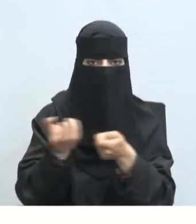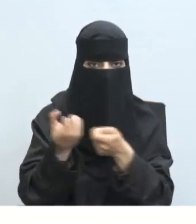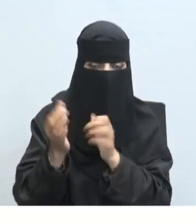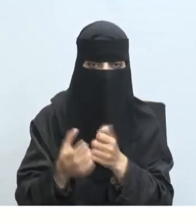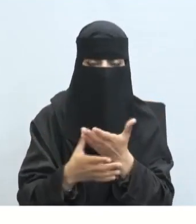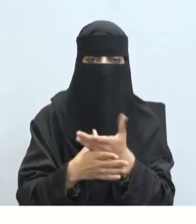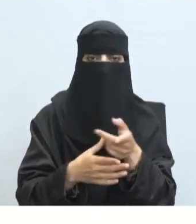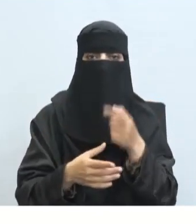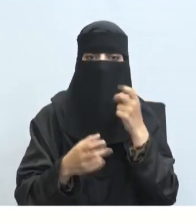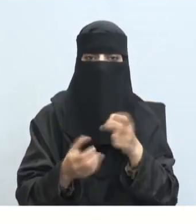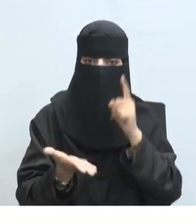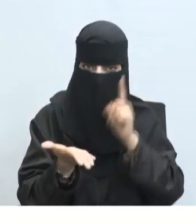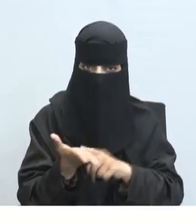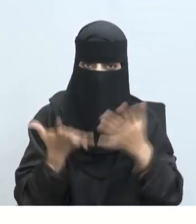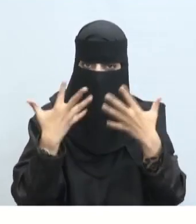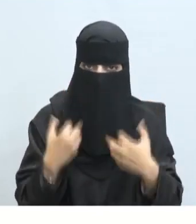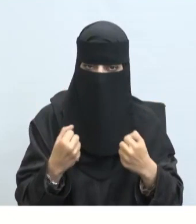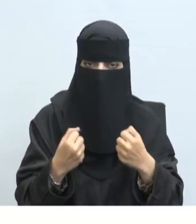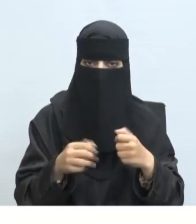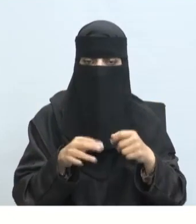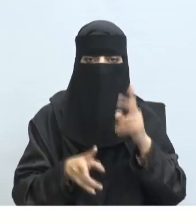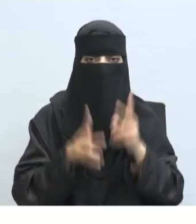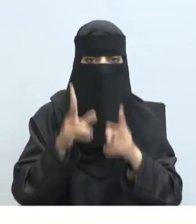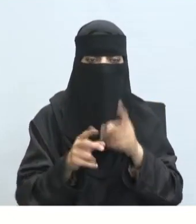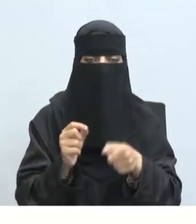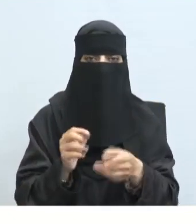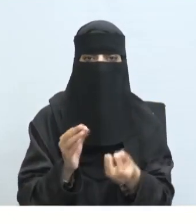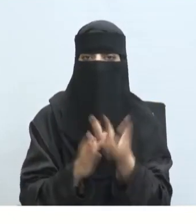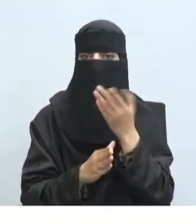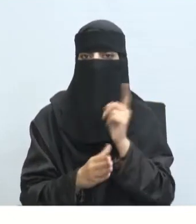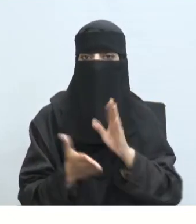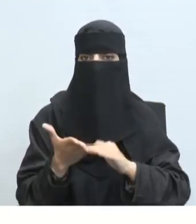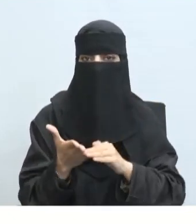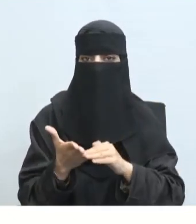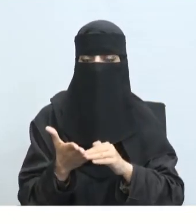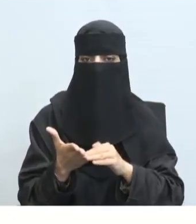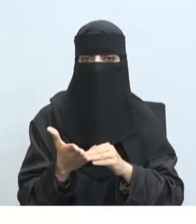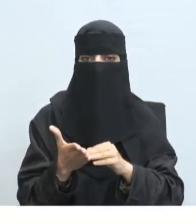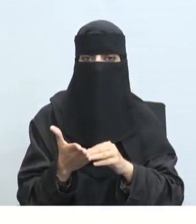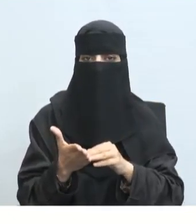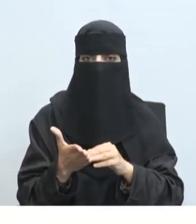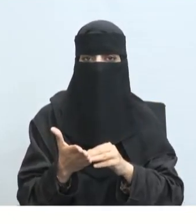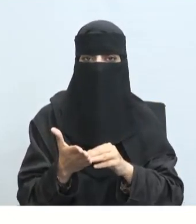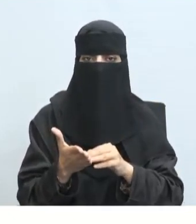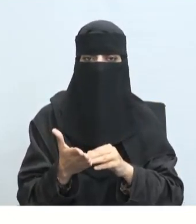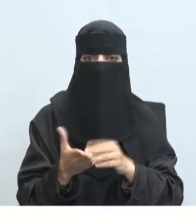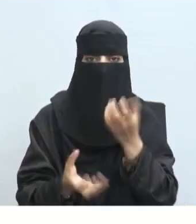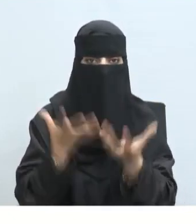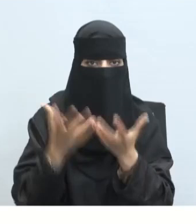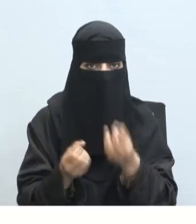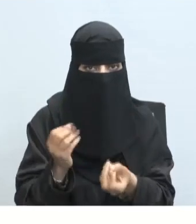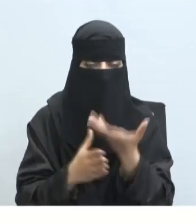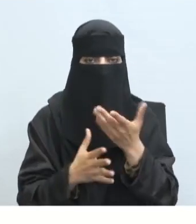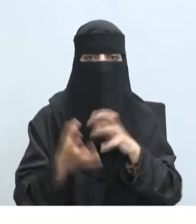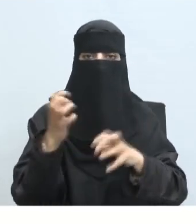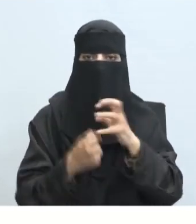لاقامه الفعاليه للتاكد من سلامه الفعاليه في حال مثلا لا قدر الله وقوع بعض الحرائق او بعض